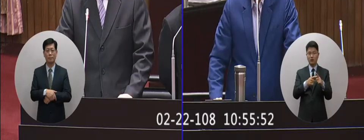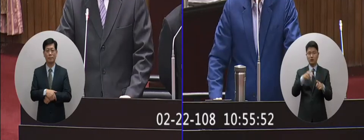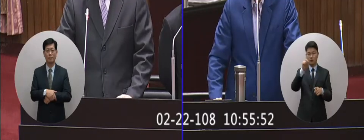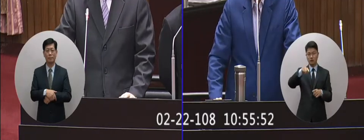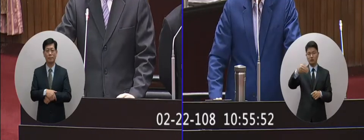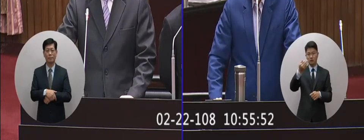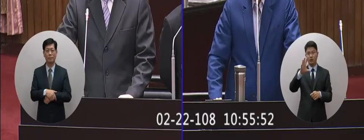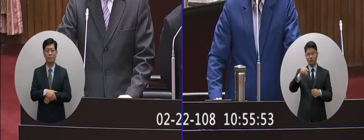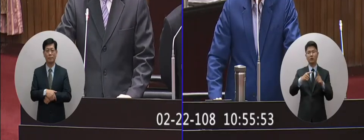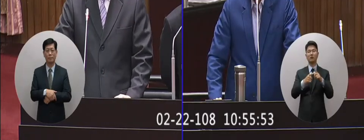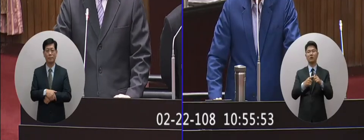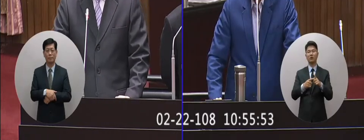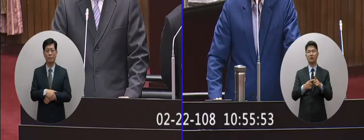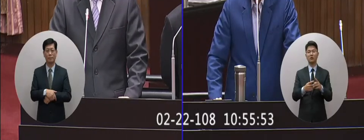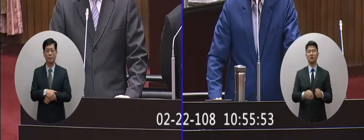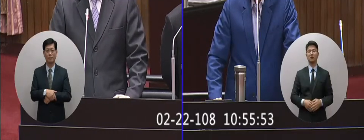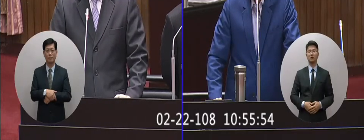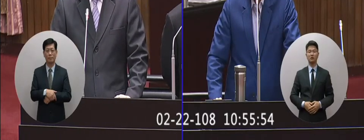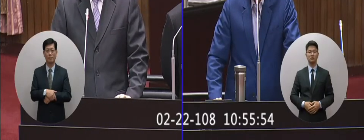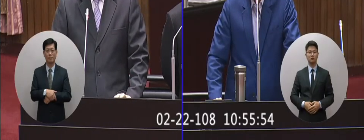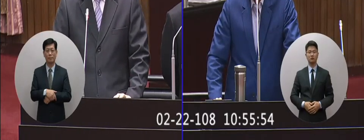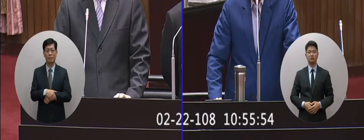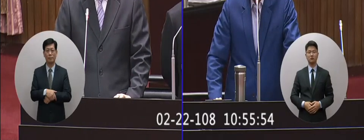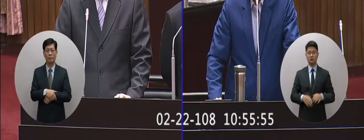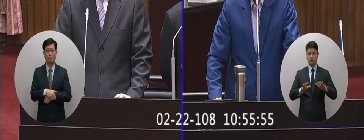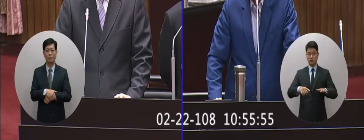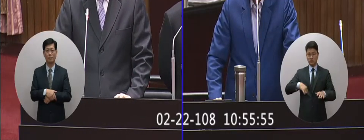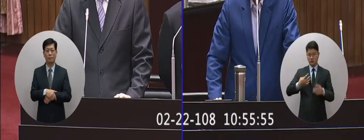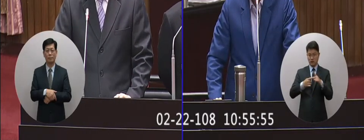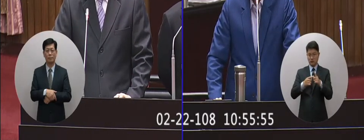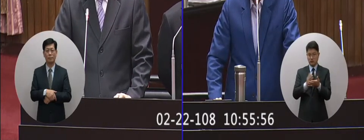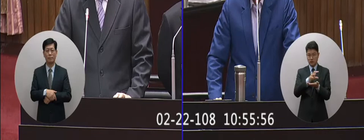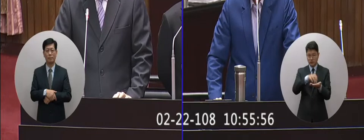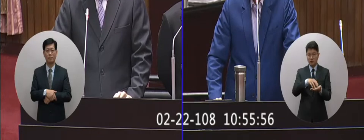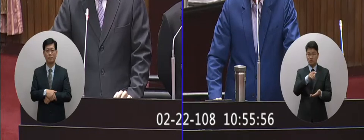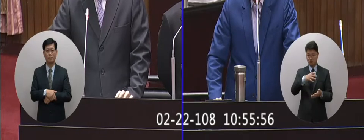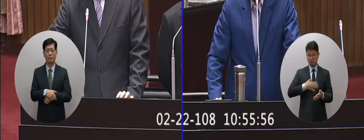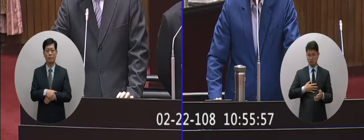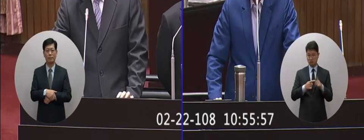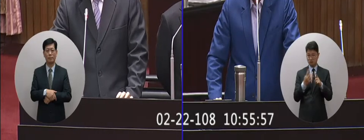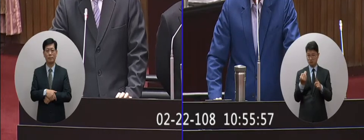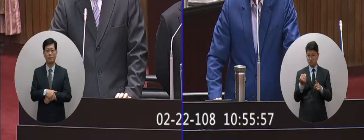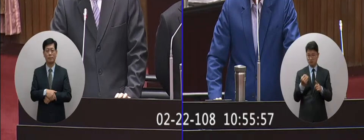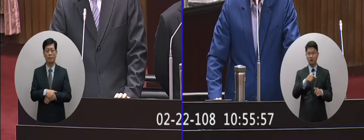1900万人，现在。有自然人凭证的有多少人知道吗？